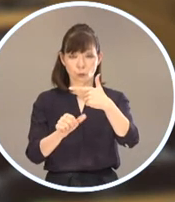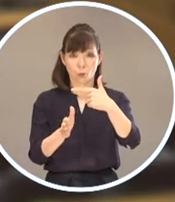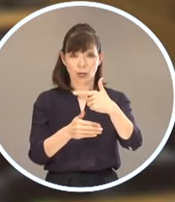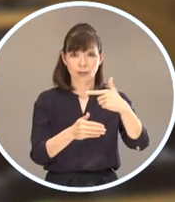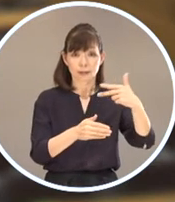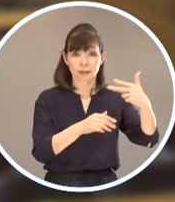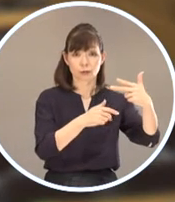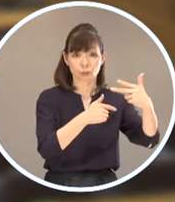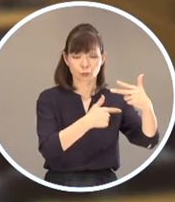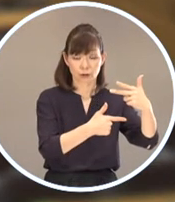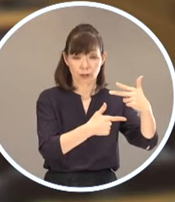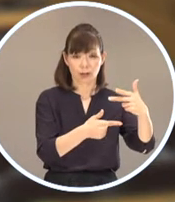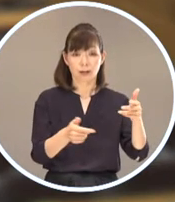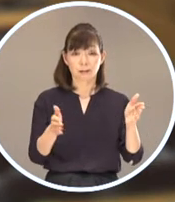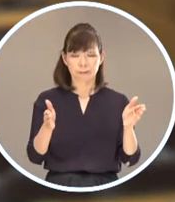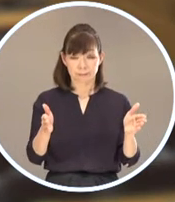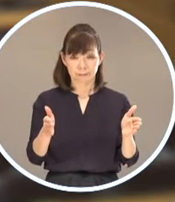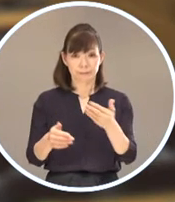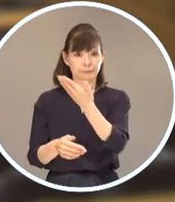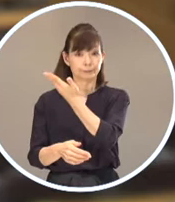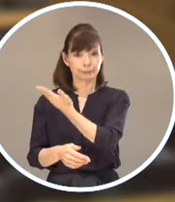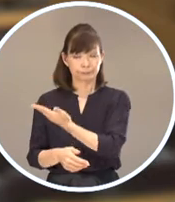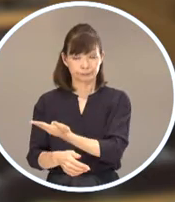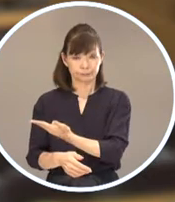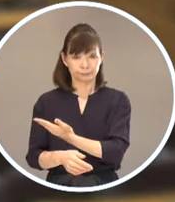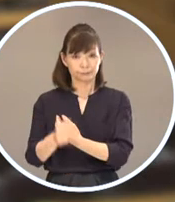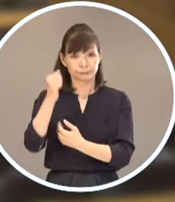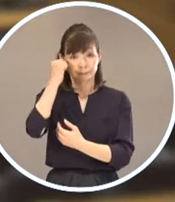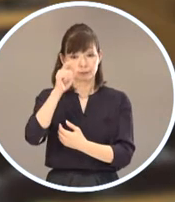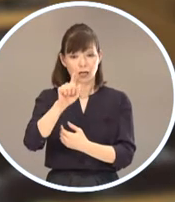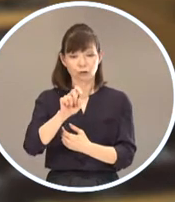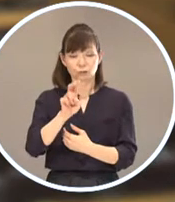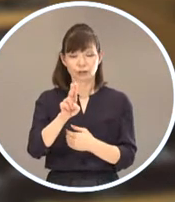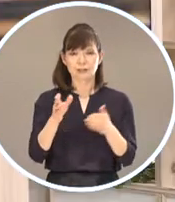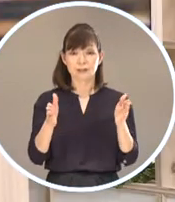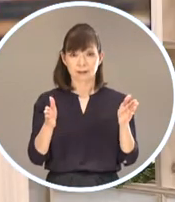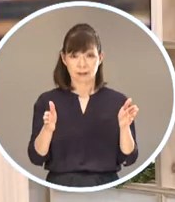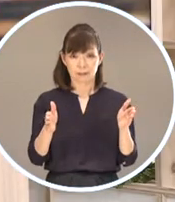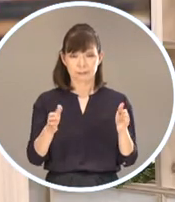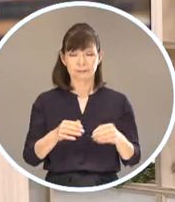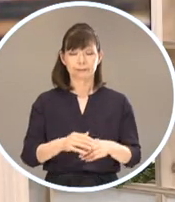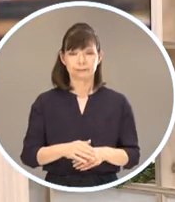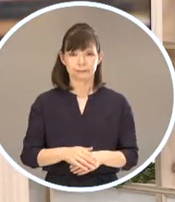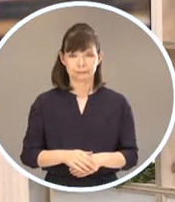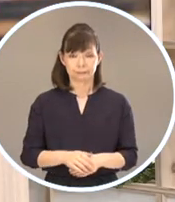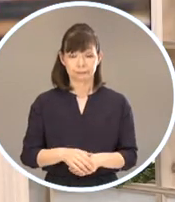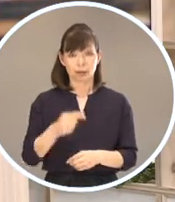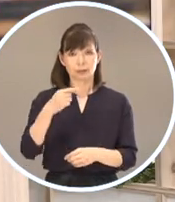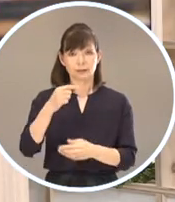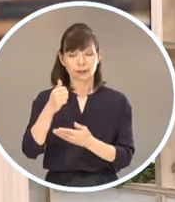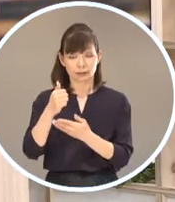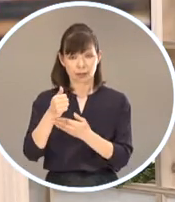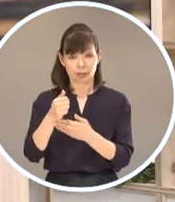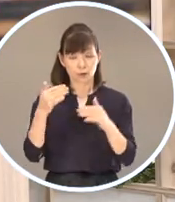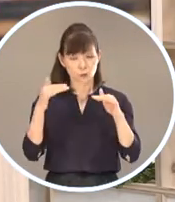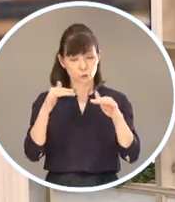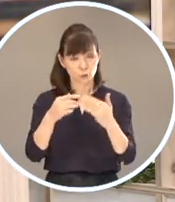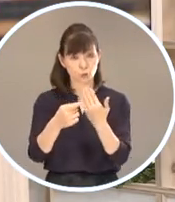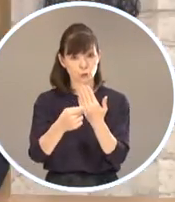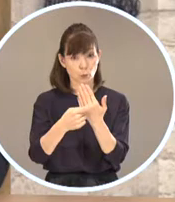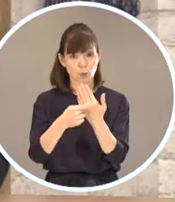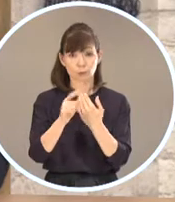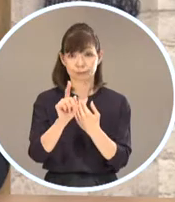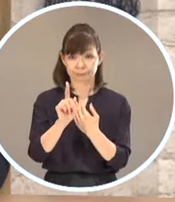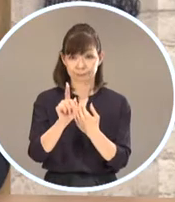月6日にかけて、ご覧の日程で12日間行われました。 さて細井先生、注目すべきポイントどこでし